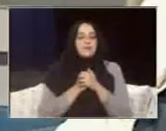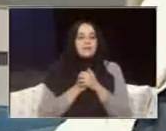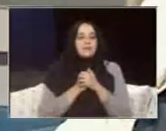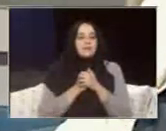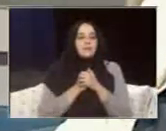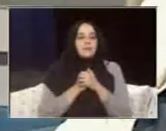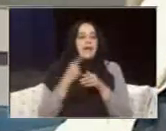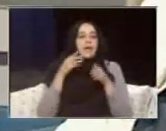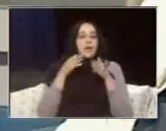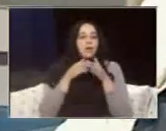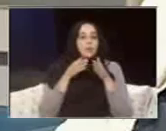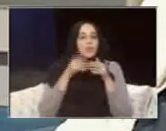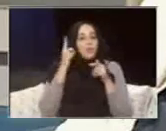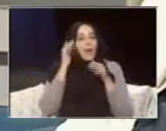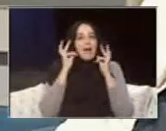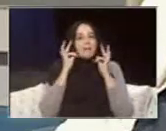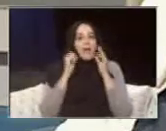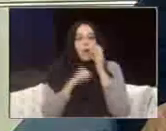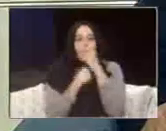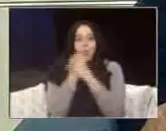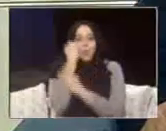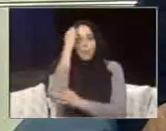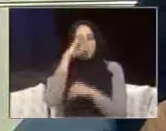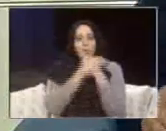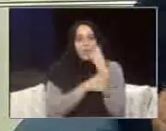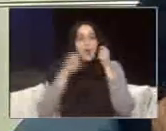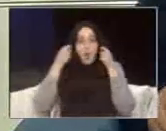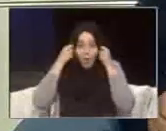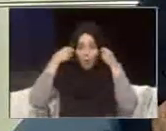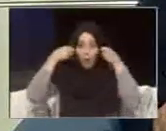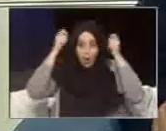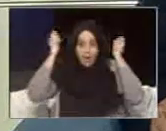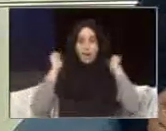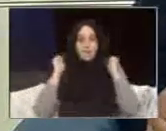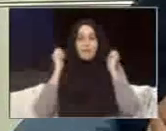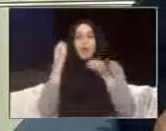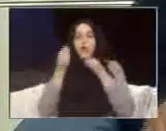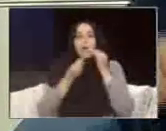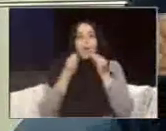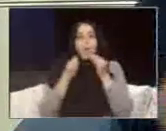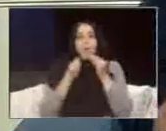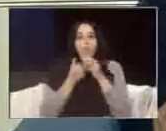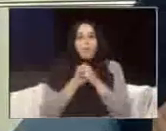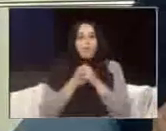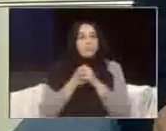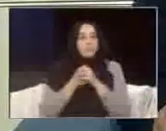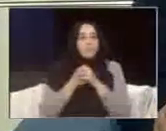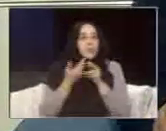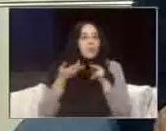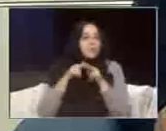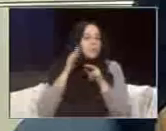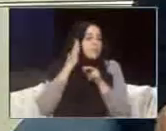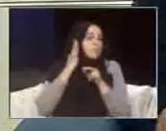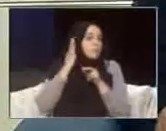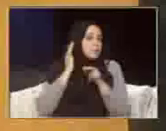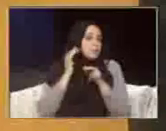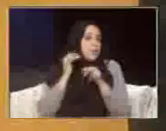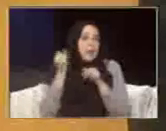على مسألة الوضوء على الودنين أسك نحيهم وإلا ندير كذاك فوقهم برك نتوضى